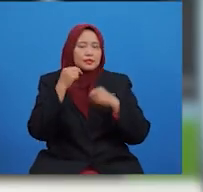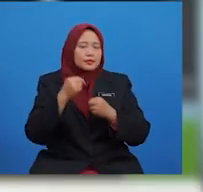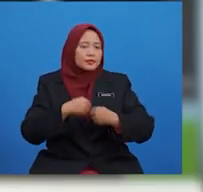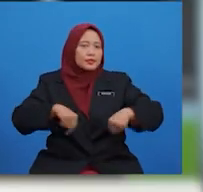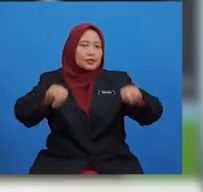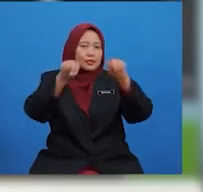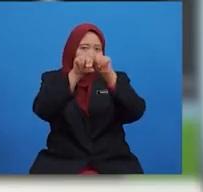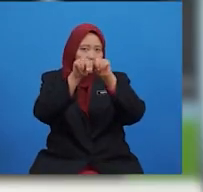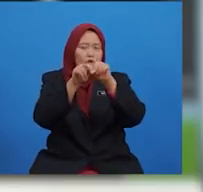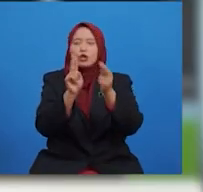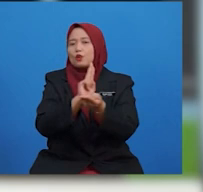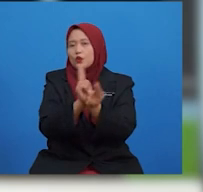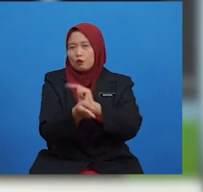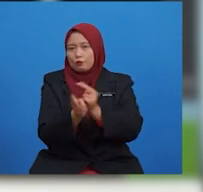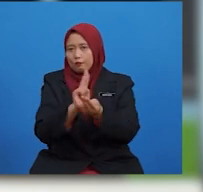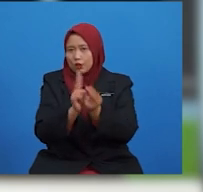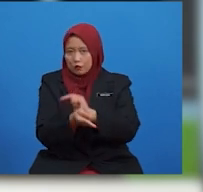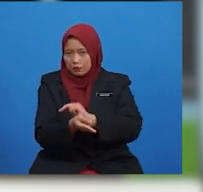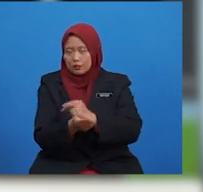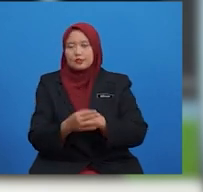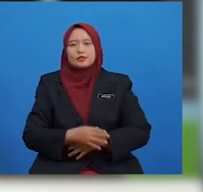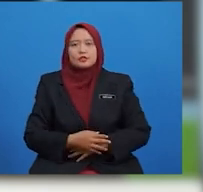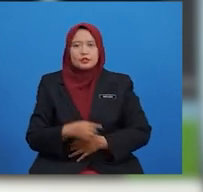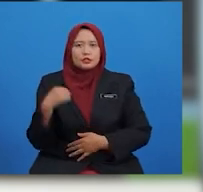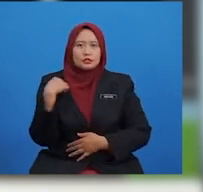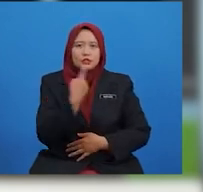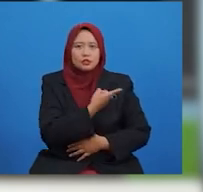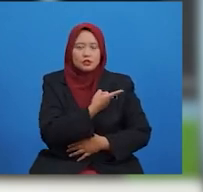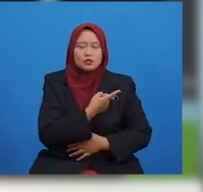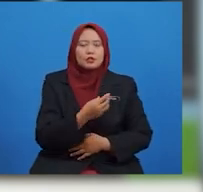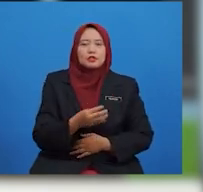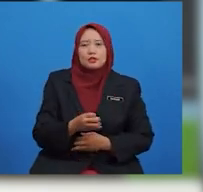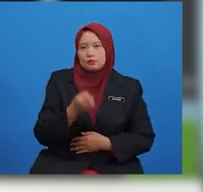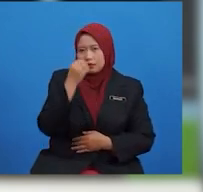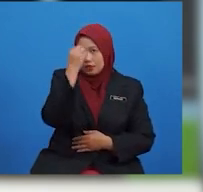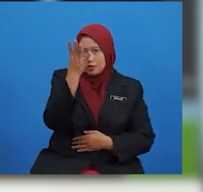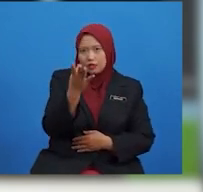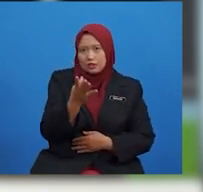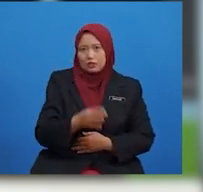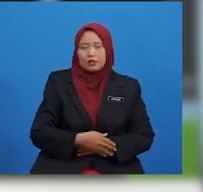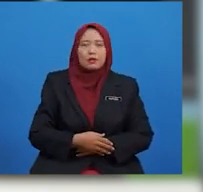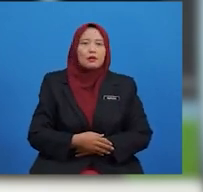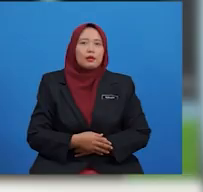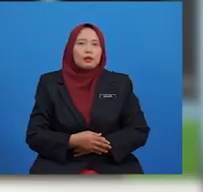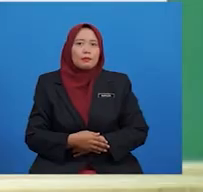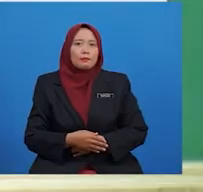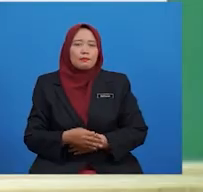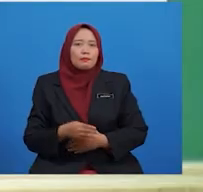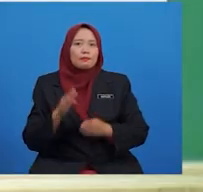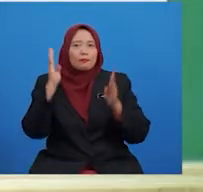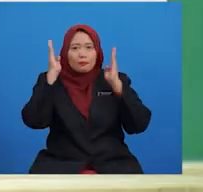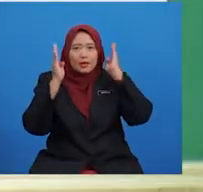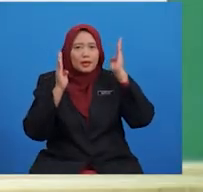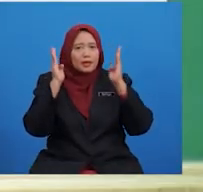ini, kita akan membicarakan bahasa pengaturcaraan Java. Mari kita lihat